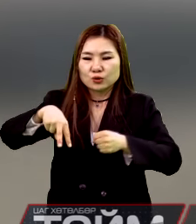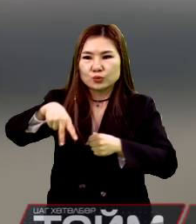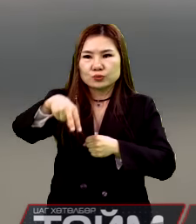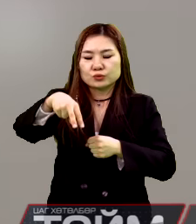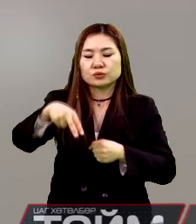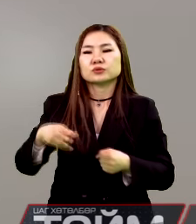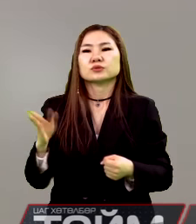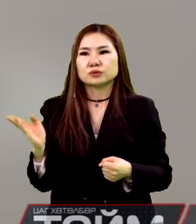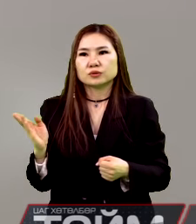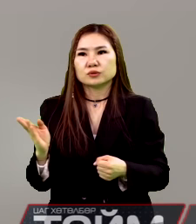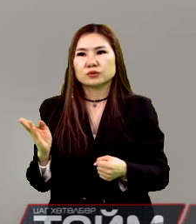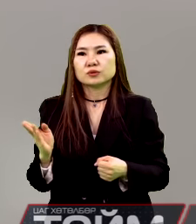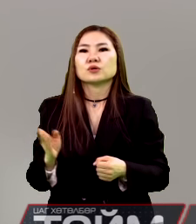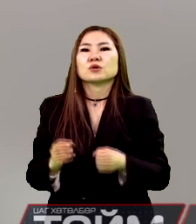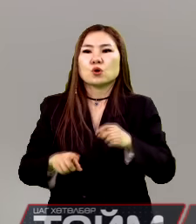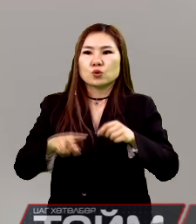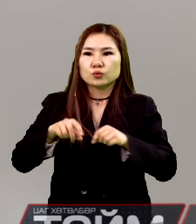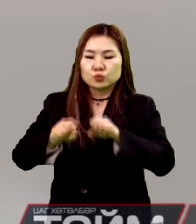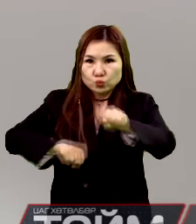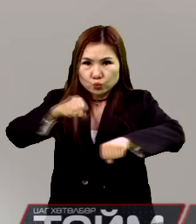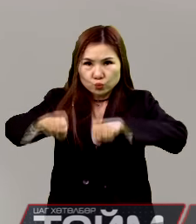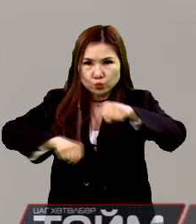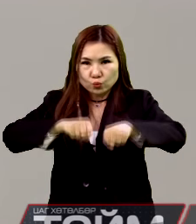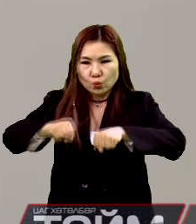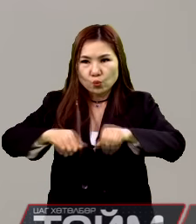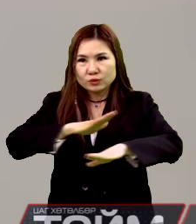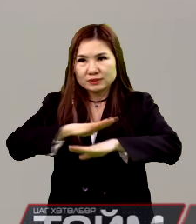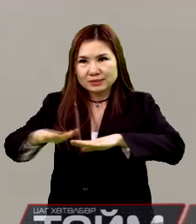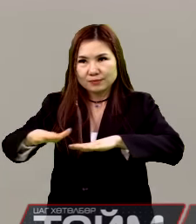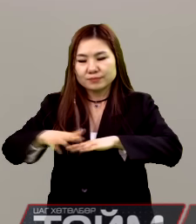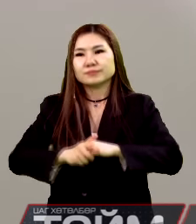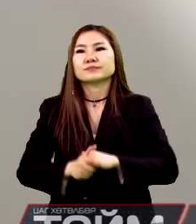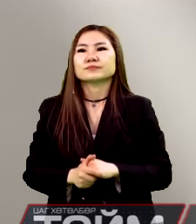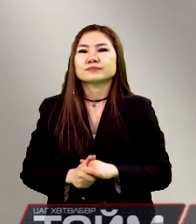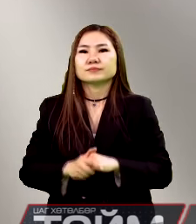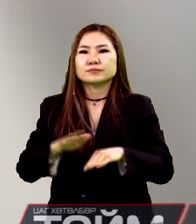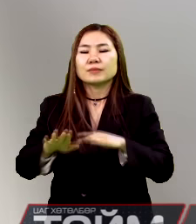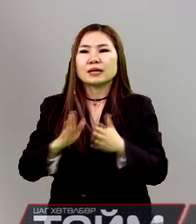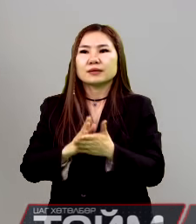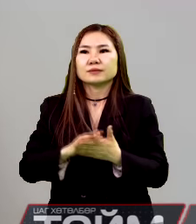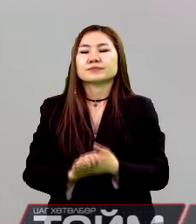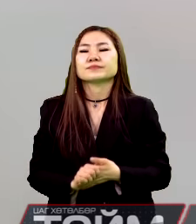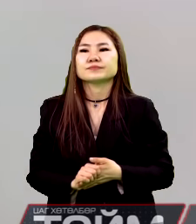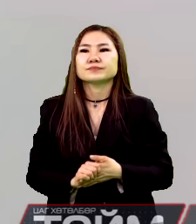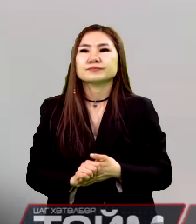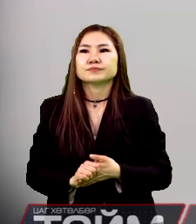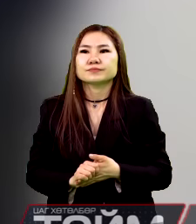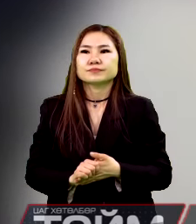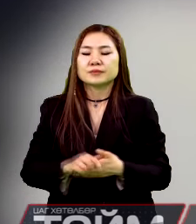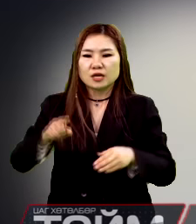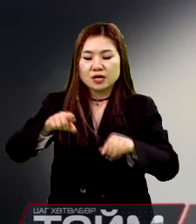хараа. Тэгсэн чинь энэ дугуун зам байдгийг. Тэгэхэр би буцаж иргээ машинаа гаргаад авчихлаа. Тэгээ энэ дугуун замаар ингээ машинууд